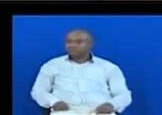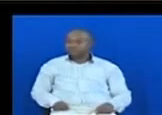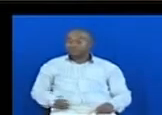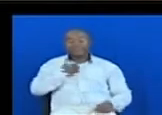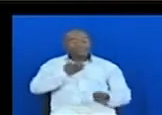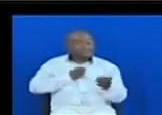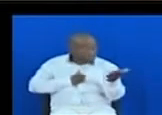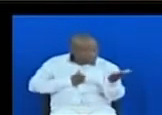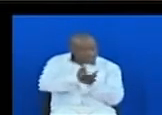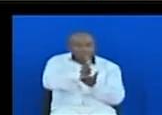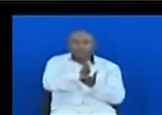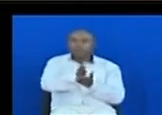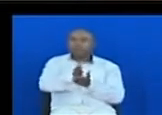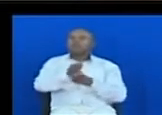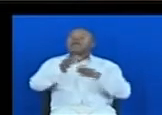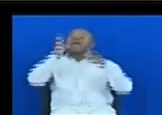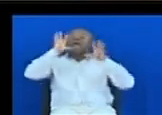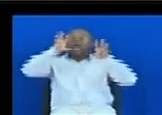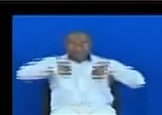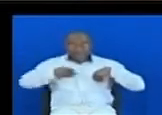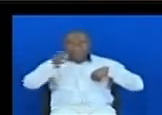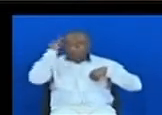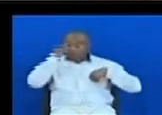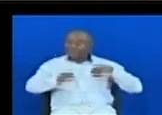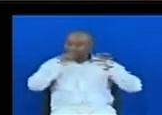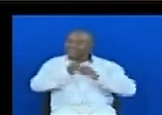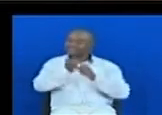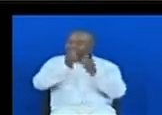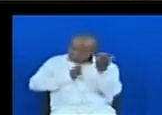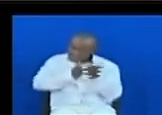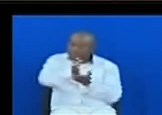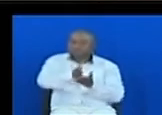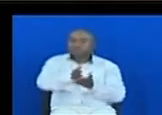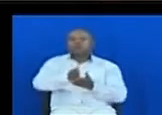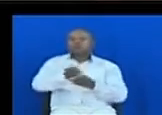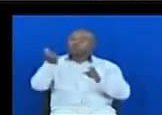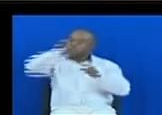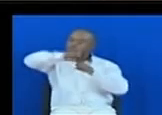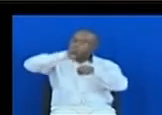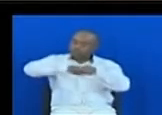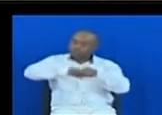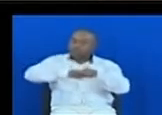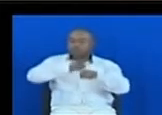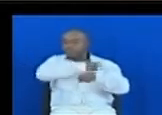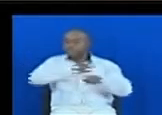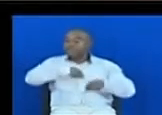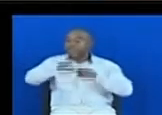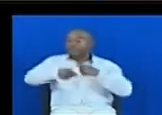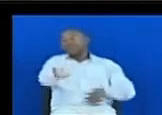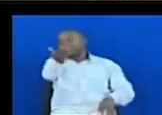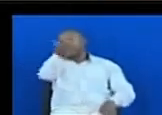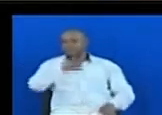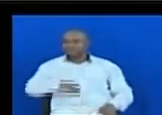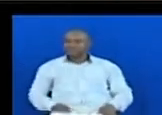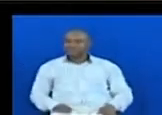litapita kwa kishindo, atake asitake, tutaongeza muda. Endelea mheshimiwa.